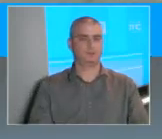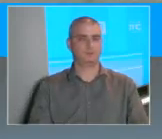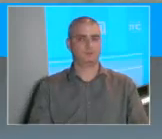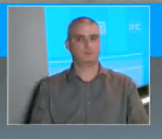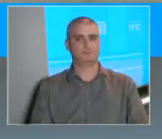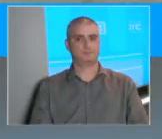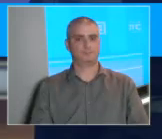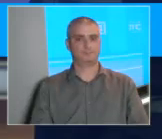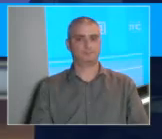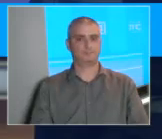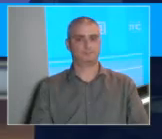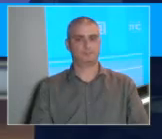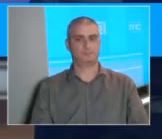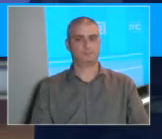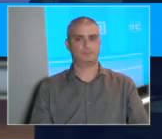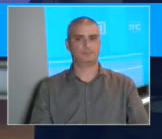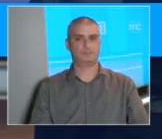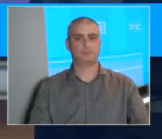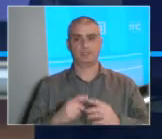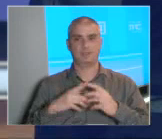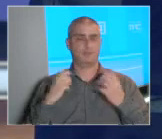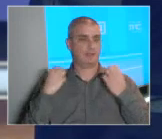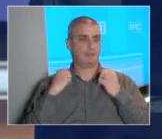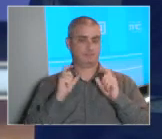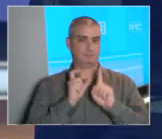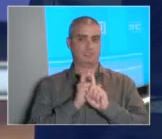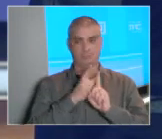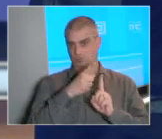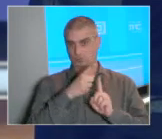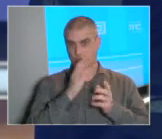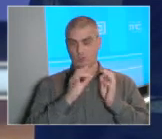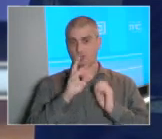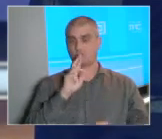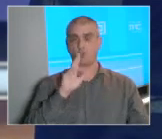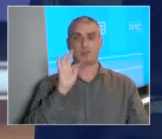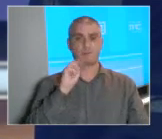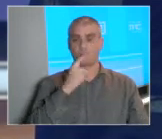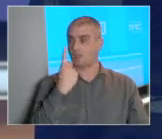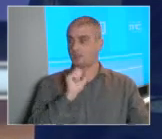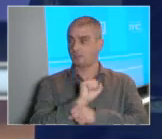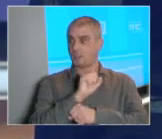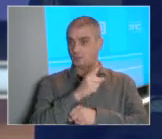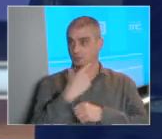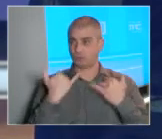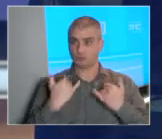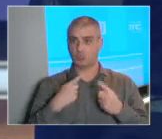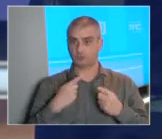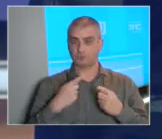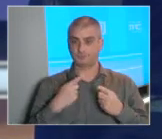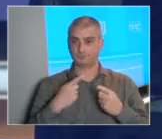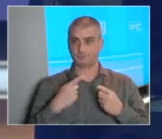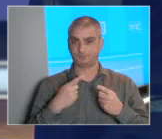כמה דברים. קודם כל, לגבי החסינות שדיברנו קודם והזכיר את זה, עורך הדין רוטמן ככה במילה. אחת הטענות שנטענת כרגע